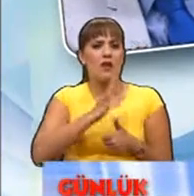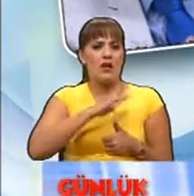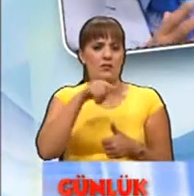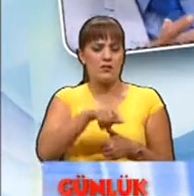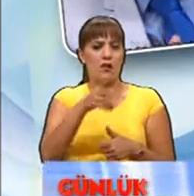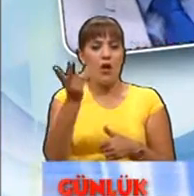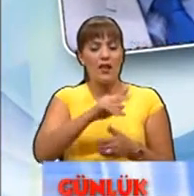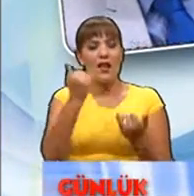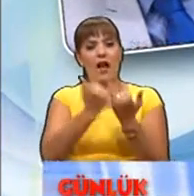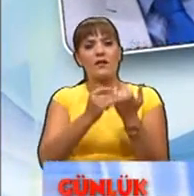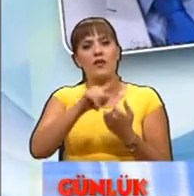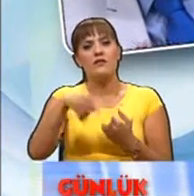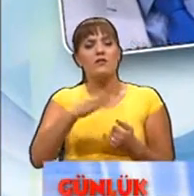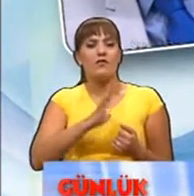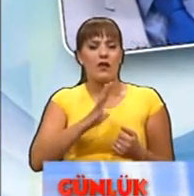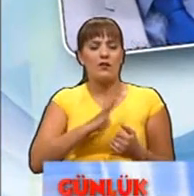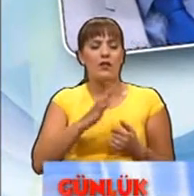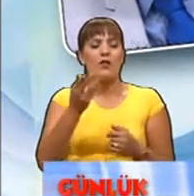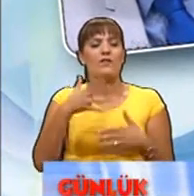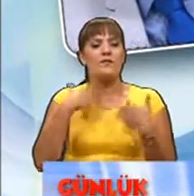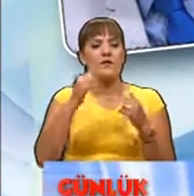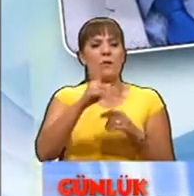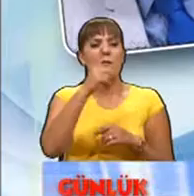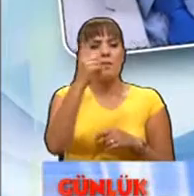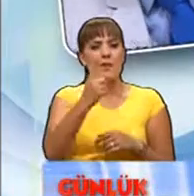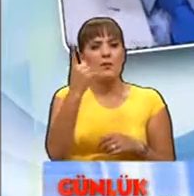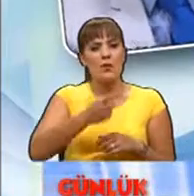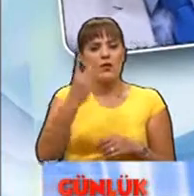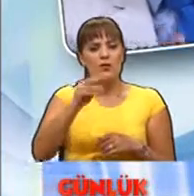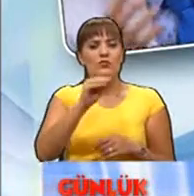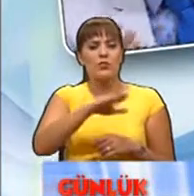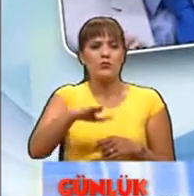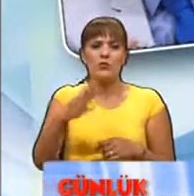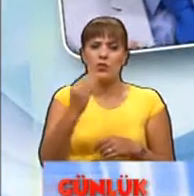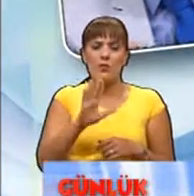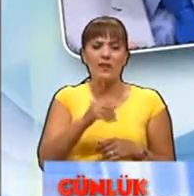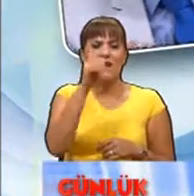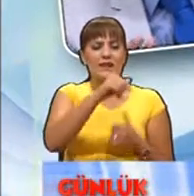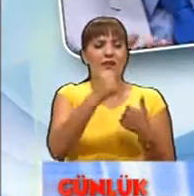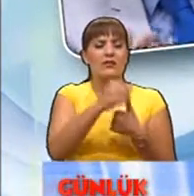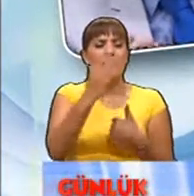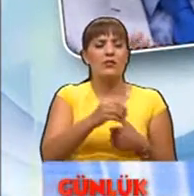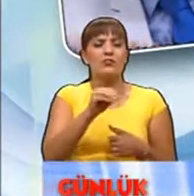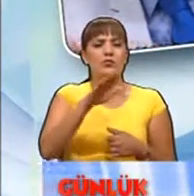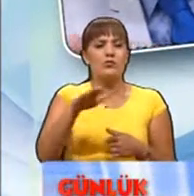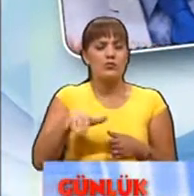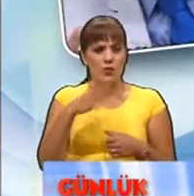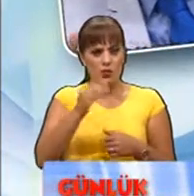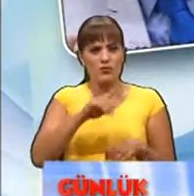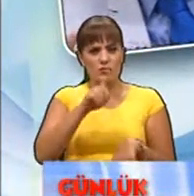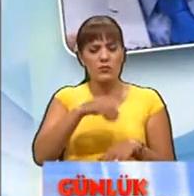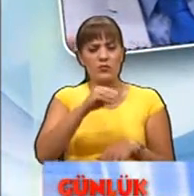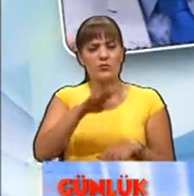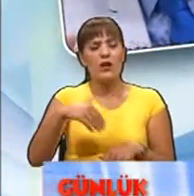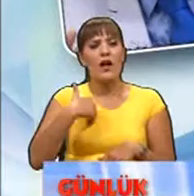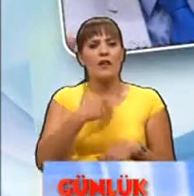var. Ölenin kardeşleri var. Sağ kalan eş 1/2. Ölenin biraz çocukları var. Ya çocukları da. Olabilir. İlk eşinden olan çocukları genellikle var. Genellikle çocuklar olduğunda